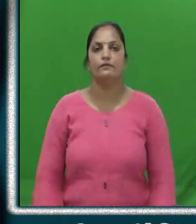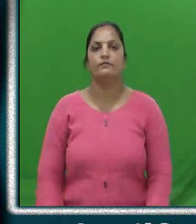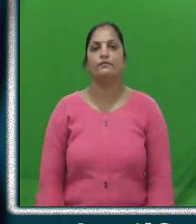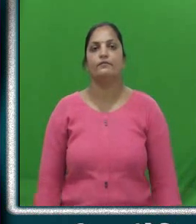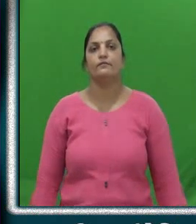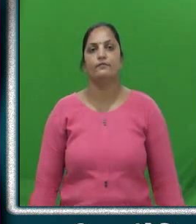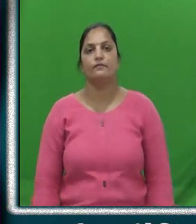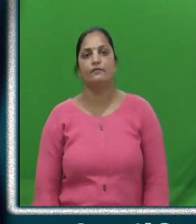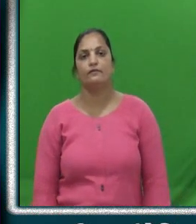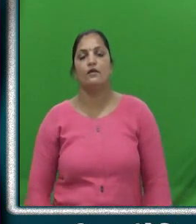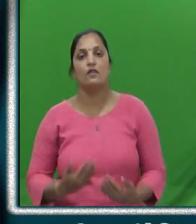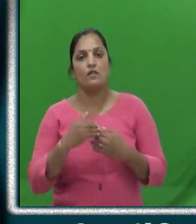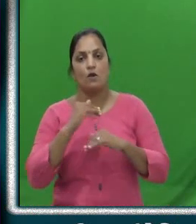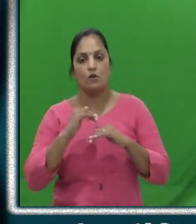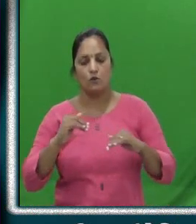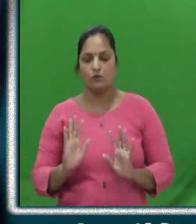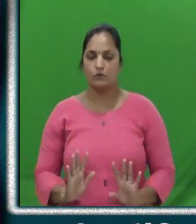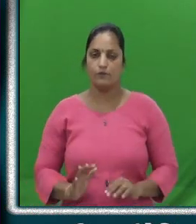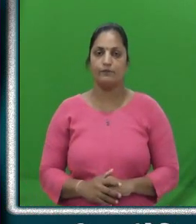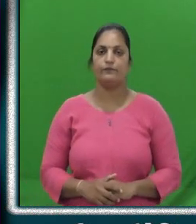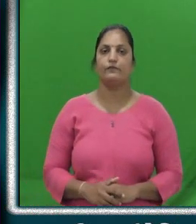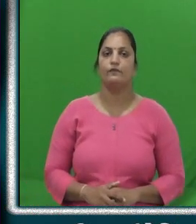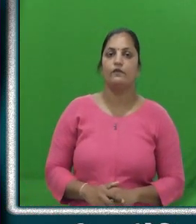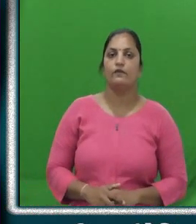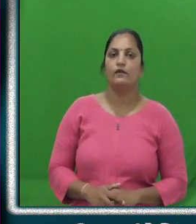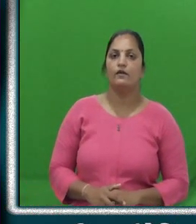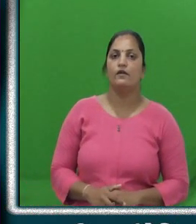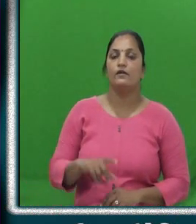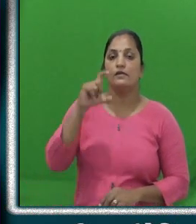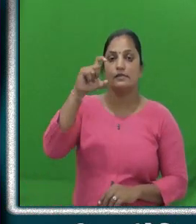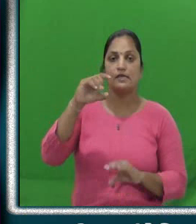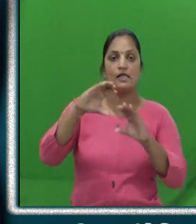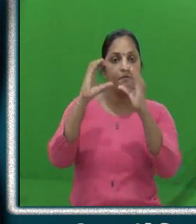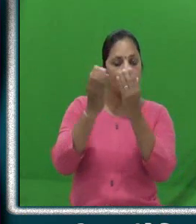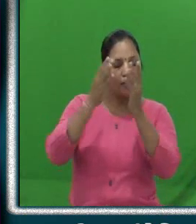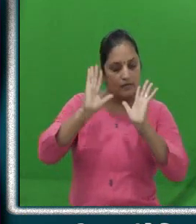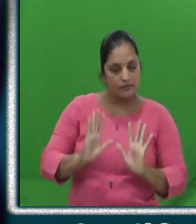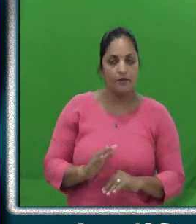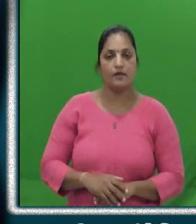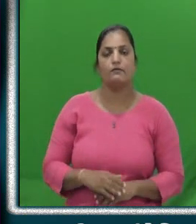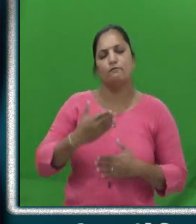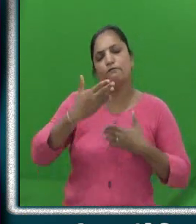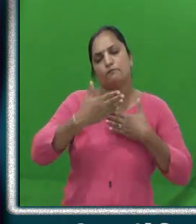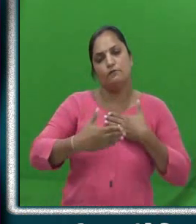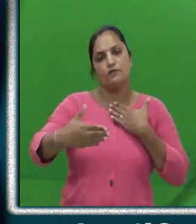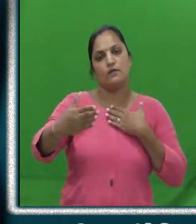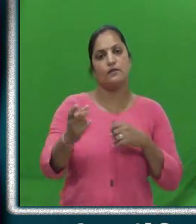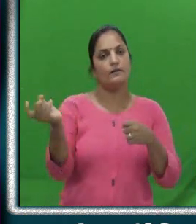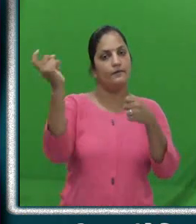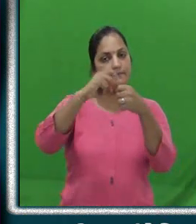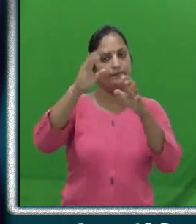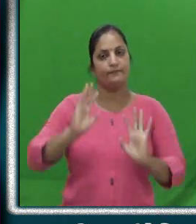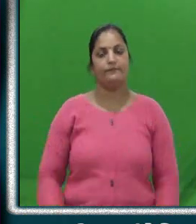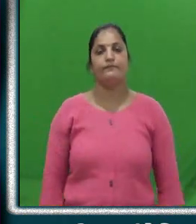અરુણની ટીમમાં વિદ્યાર્થીઓ જ હતા અને વિદ્યાર્થીઓ સાતમા ધોરણમાં હતા ત્યાંથી